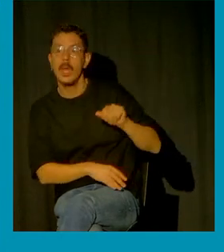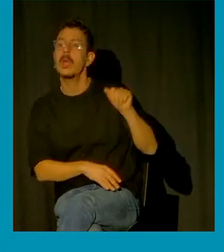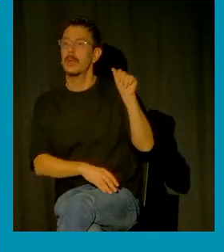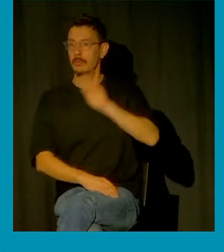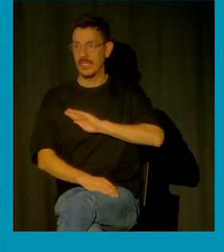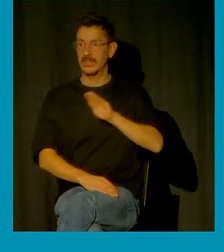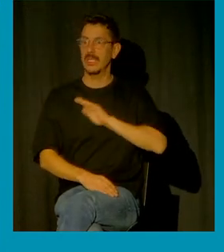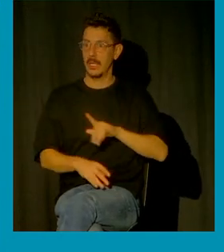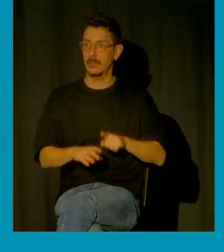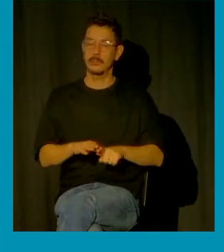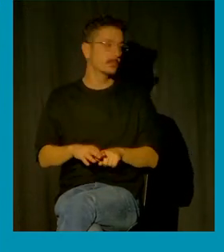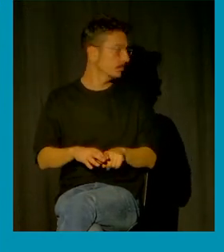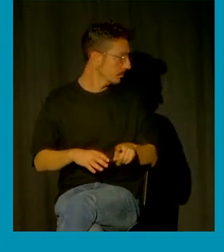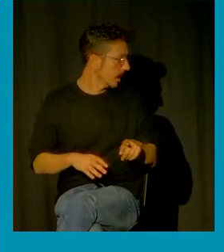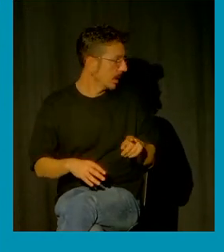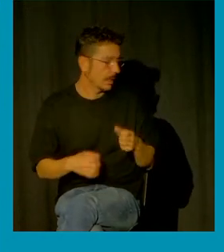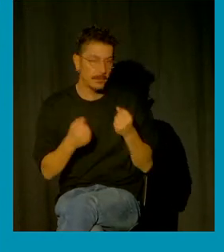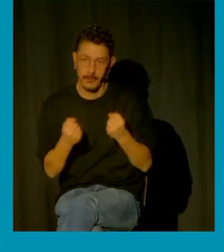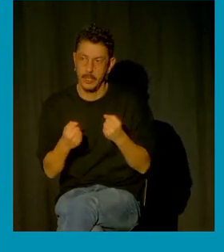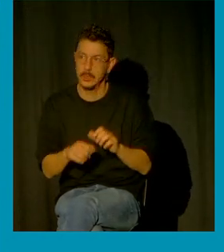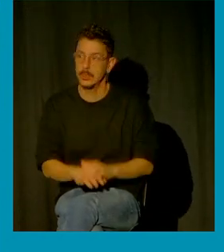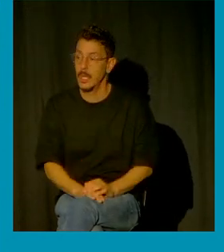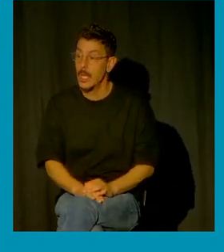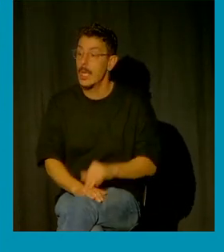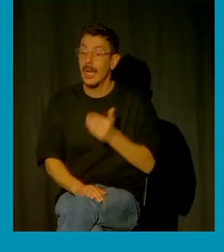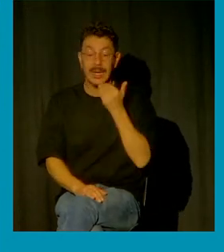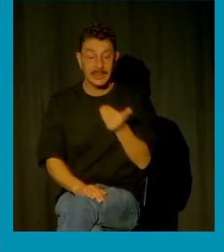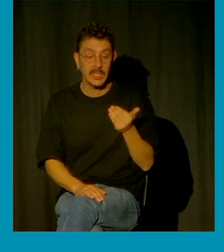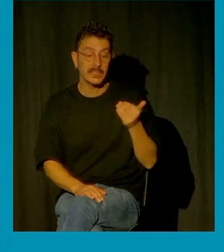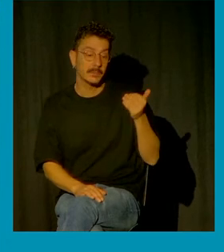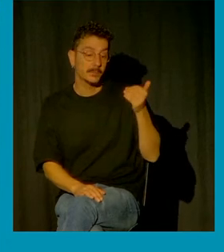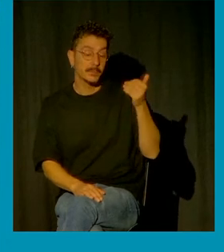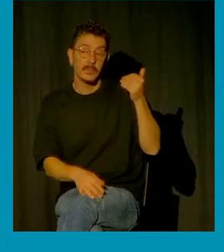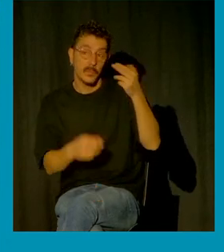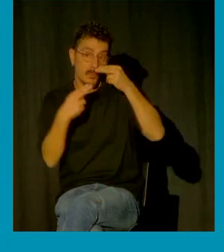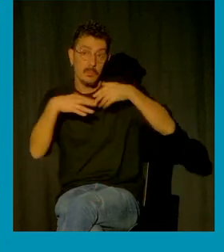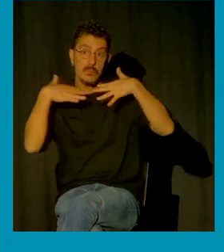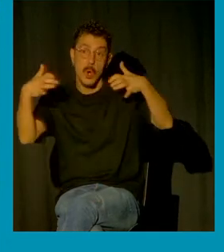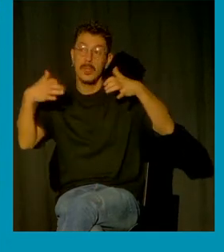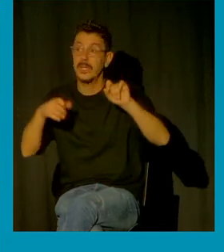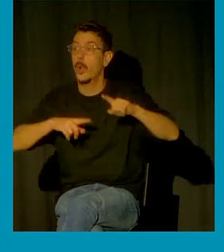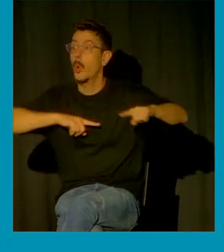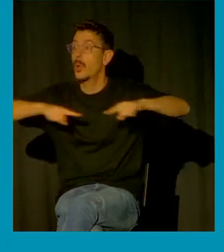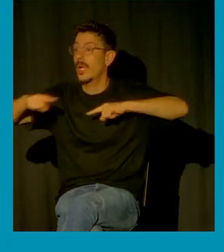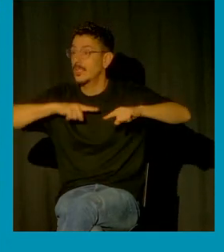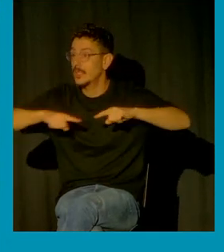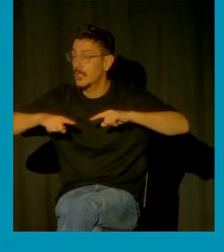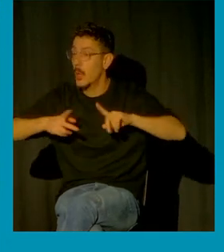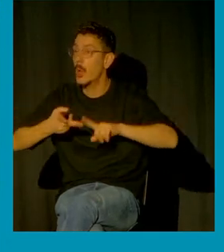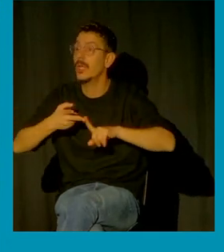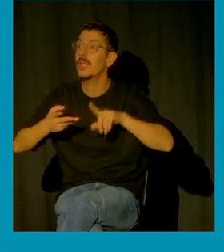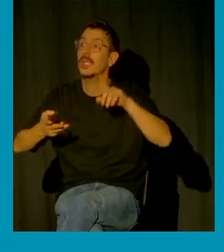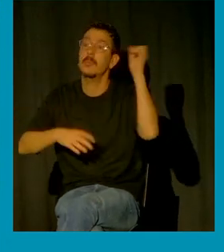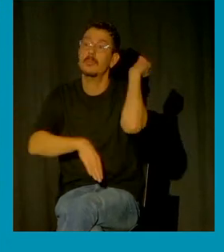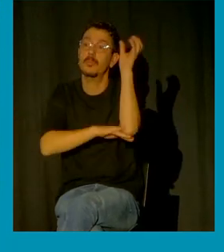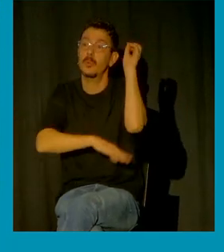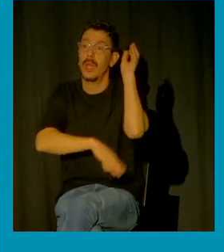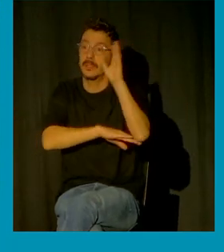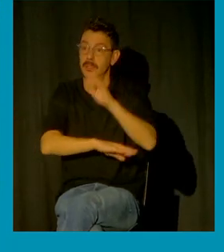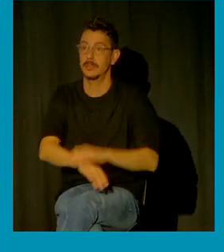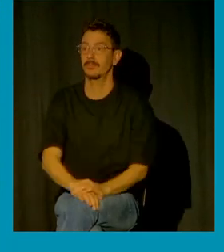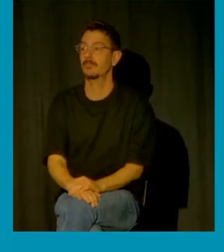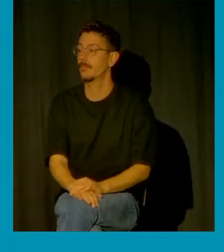gràcies al públic gràcies a l'organització i sobretot gràcies també a les ponents que crec que